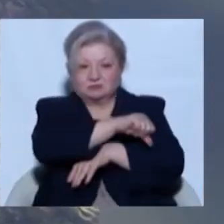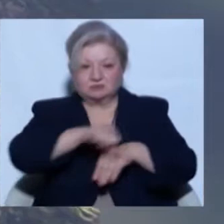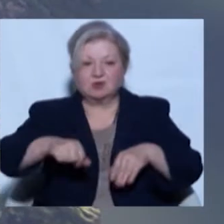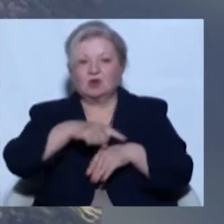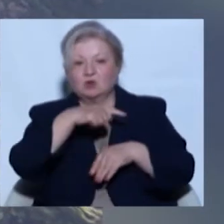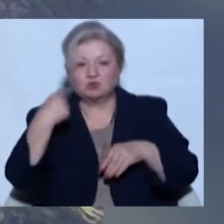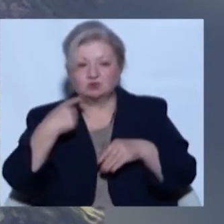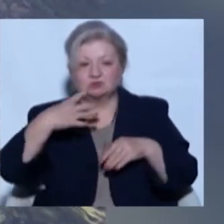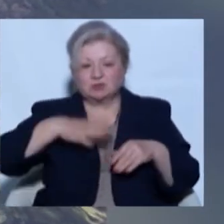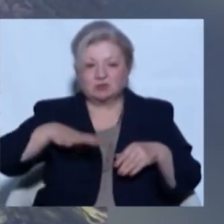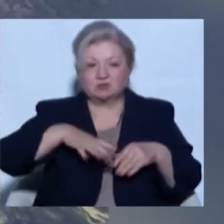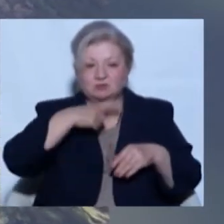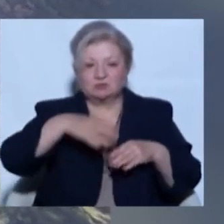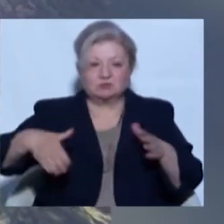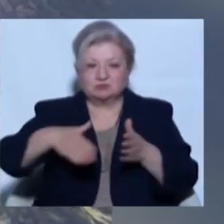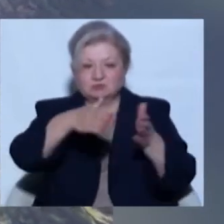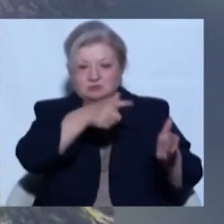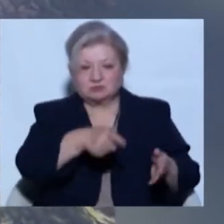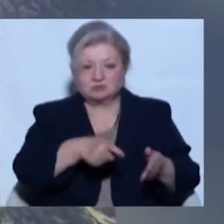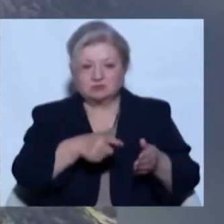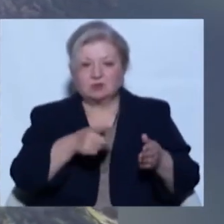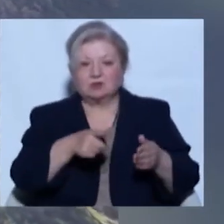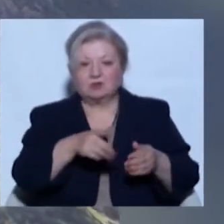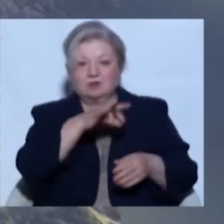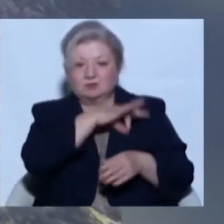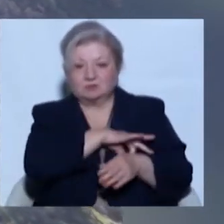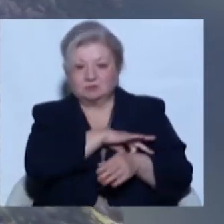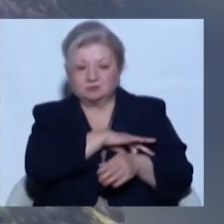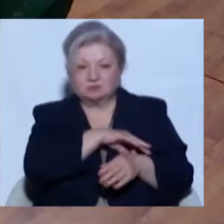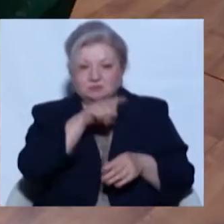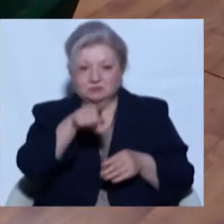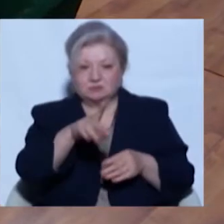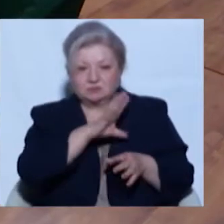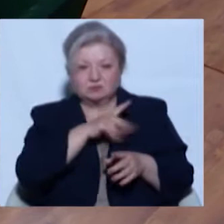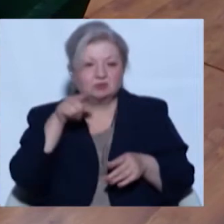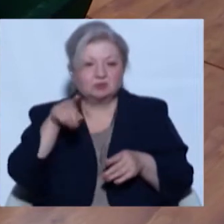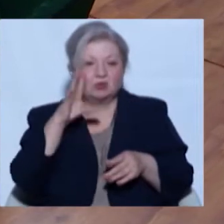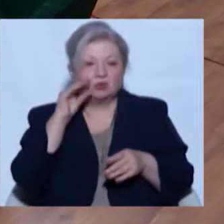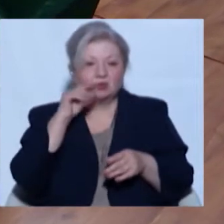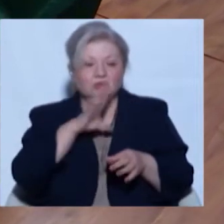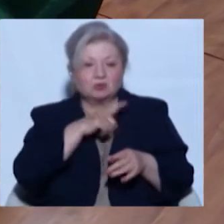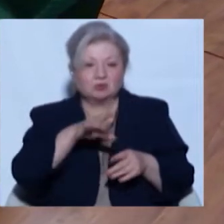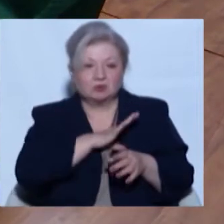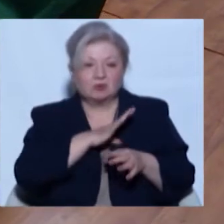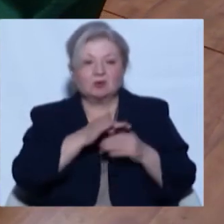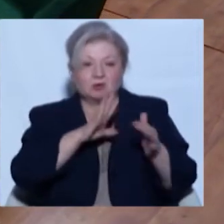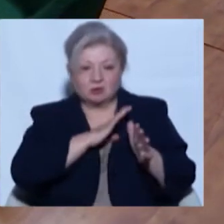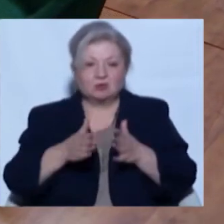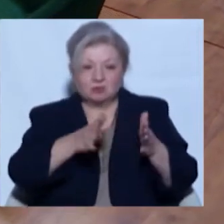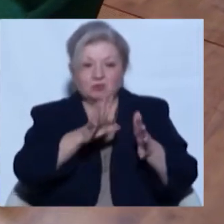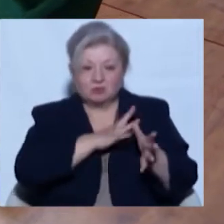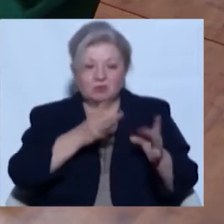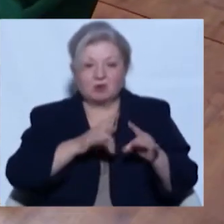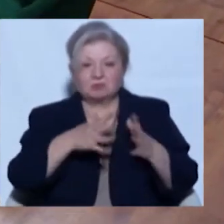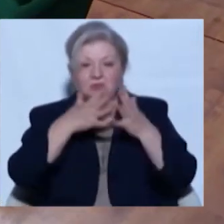საქართველო-რუსეთის სამხედრო გზა ეგრეთ წოდებული გამოიყენა, რომელიც იმ დროისათვისაც პრაქტიკულად მოქმედი იყო, ოღონდ არა იმ მასშტაბებით